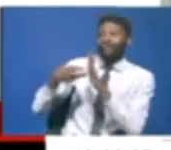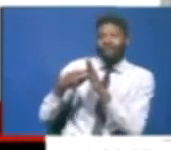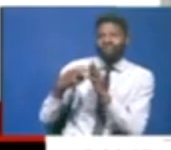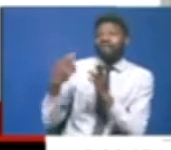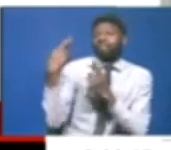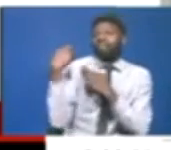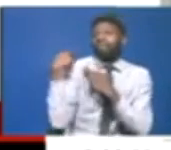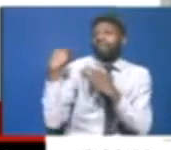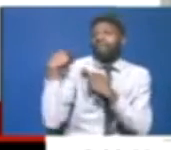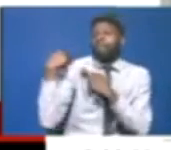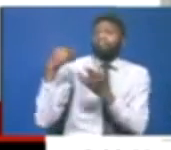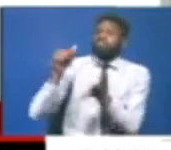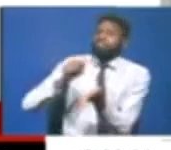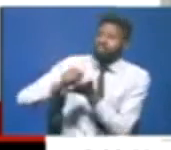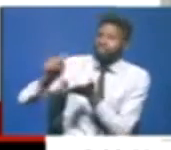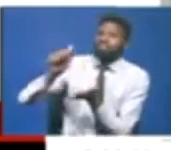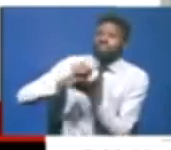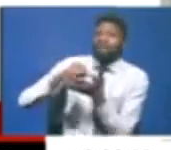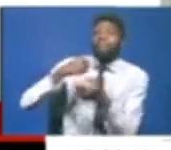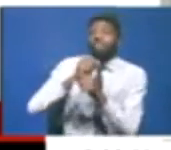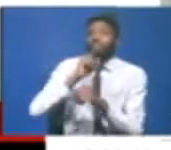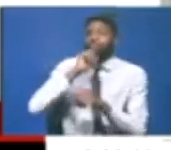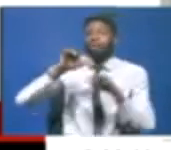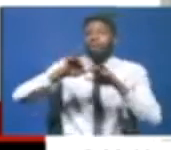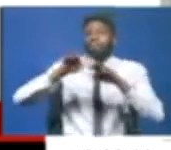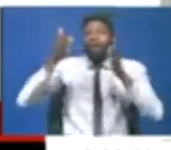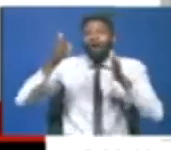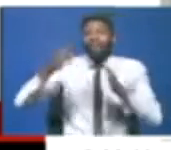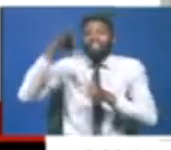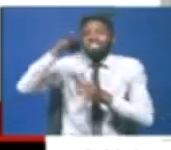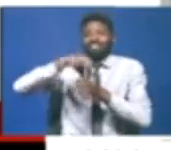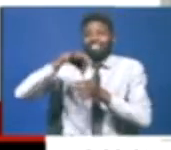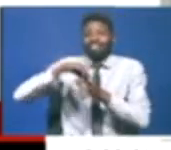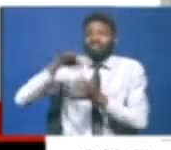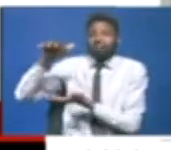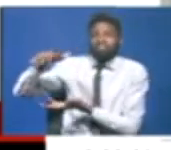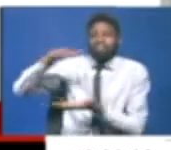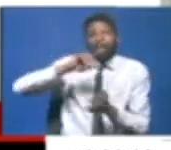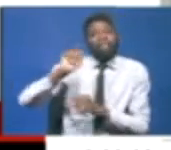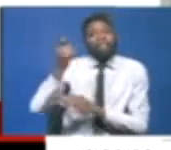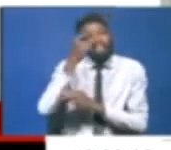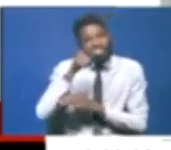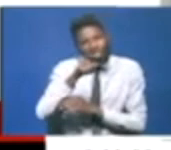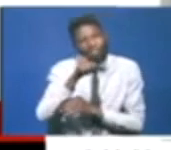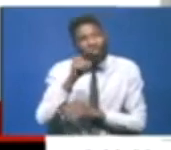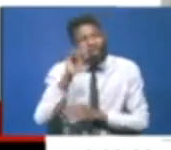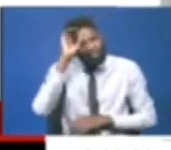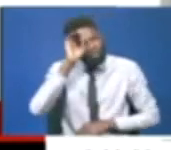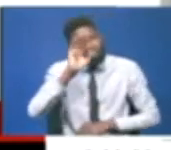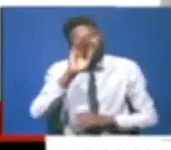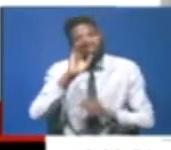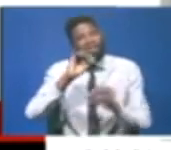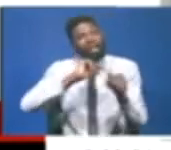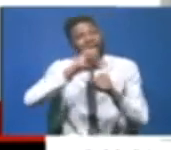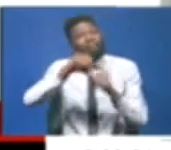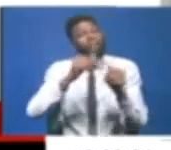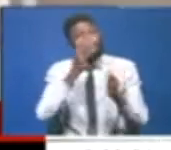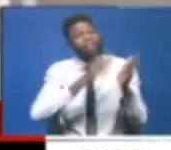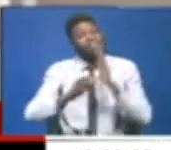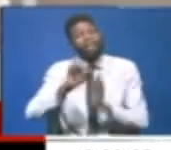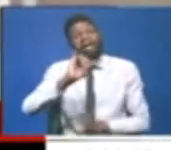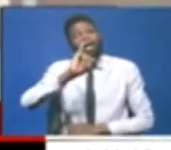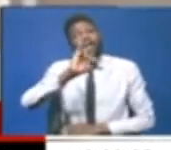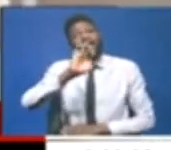kwamba zile vijisanduku vya kupiga kura vinafika hapa nchini. Kwa mtazamo wako kuhusiana na maandalizi, unasema nini? Asante sana.